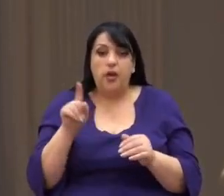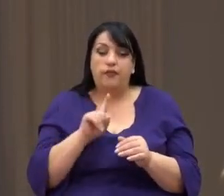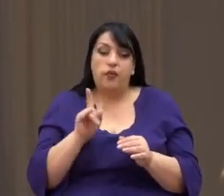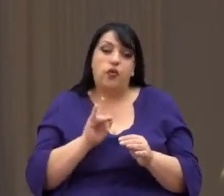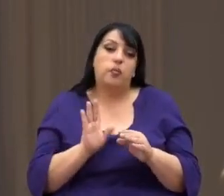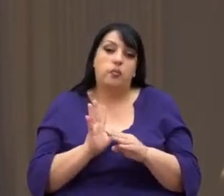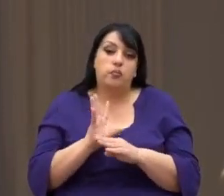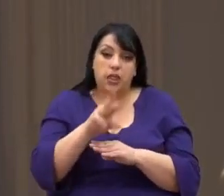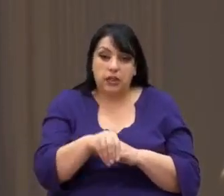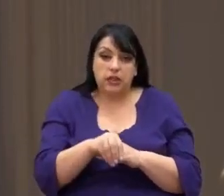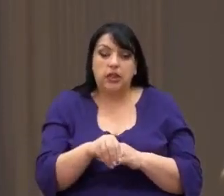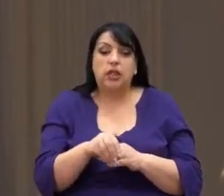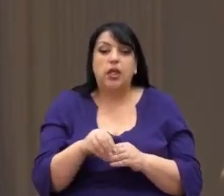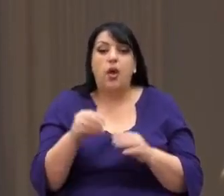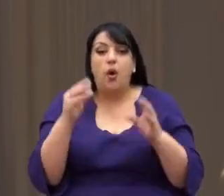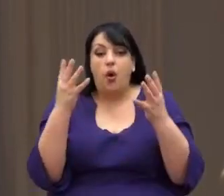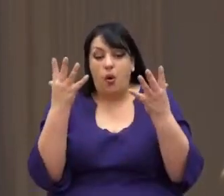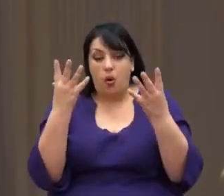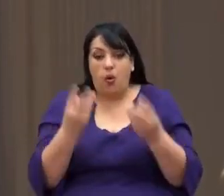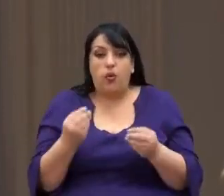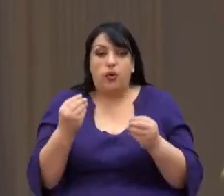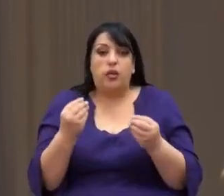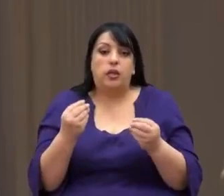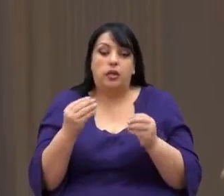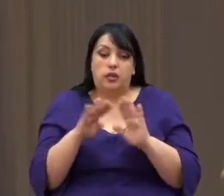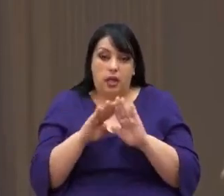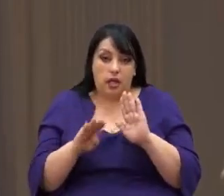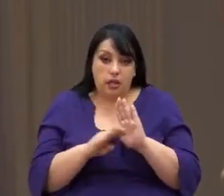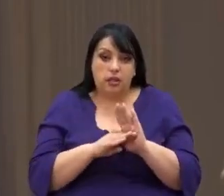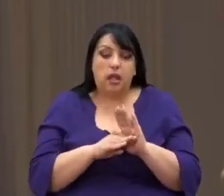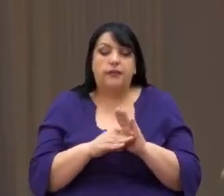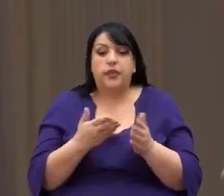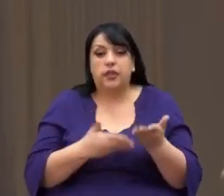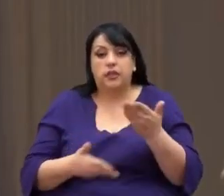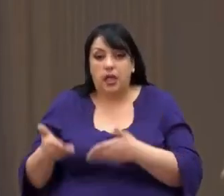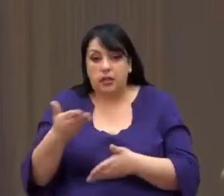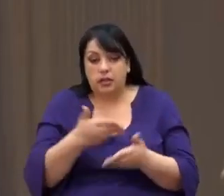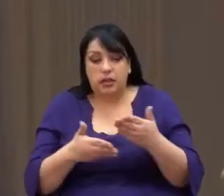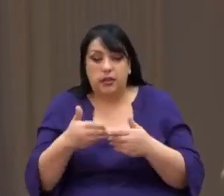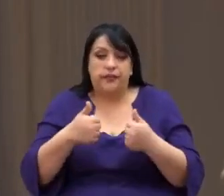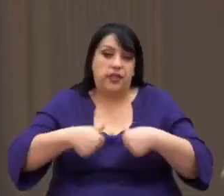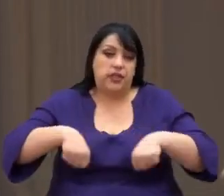գործի օրակարգ եւ քննարկման առարկա դառնալ լիագումար նիստում։